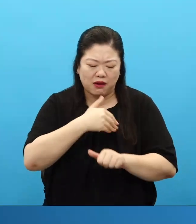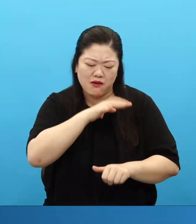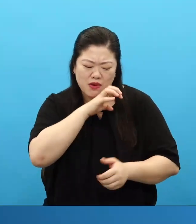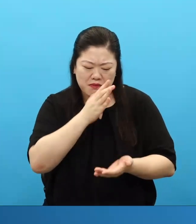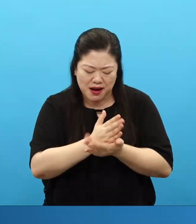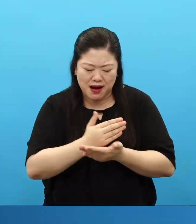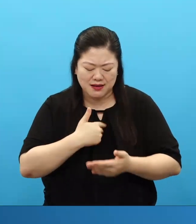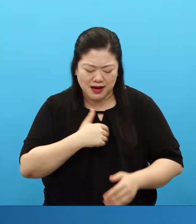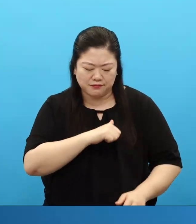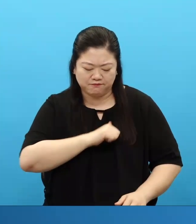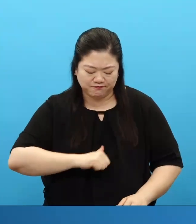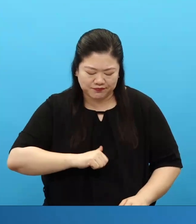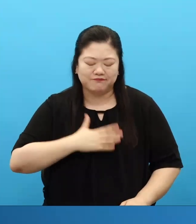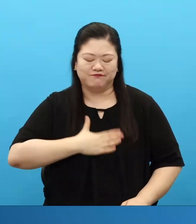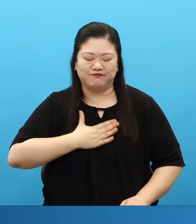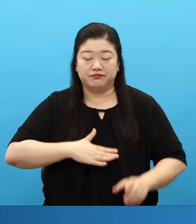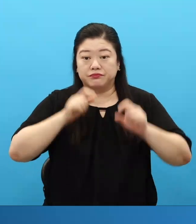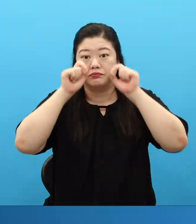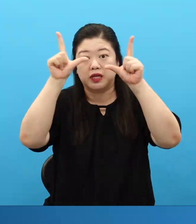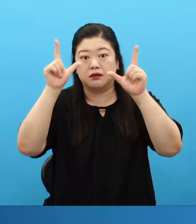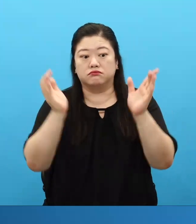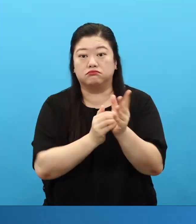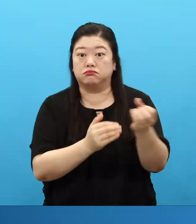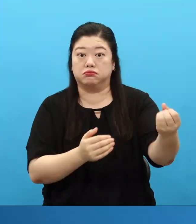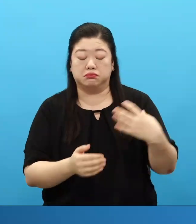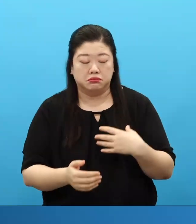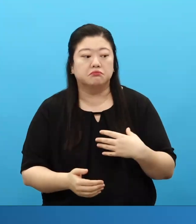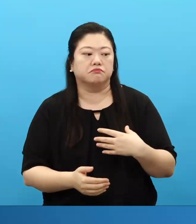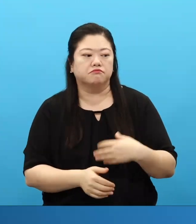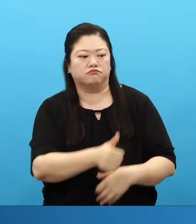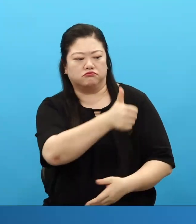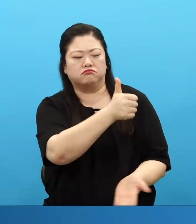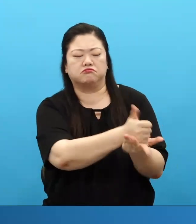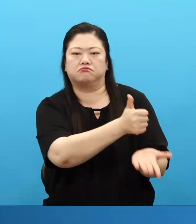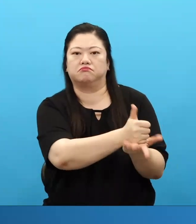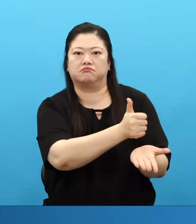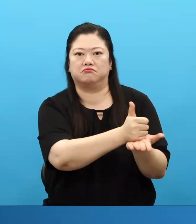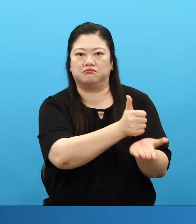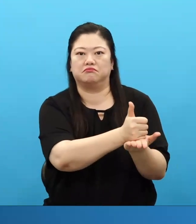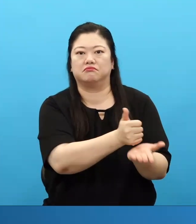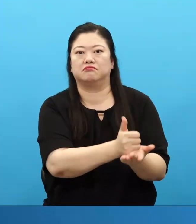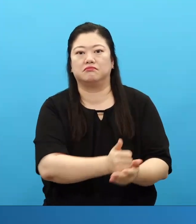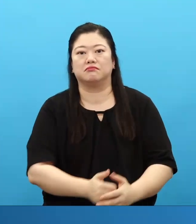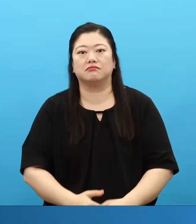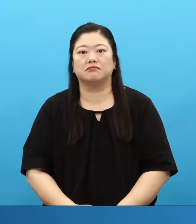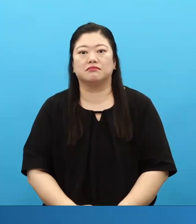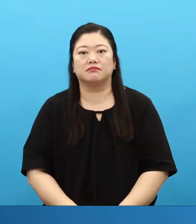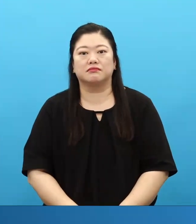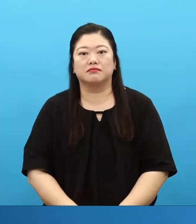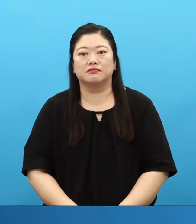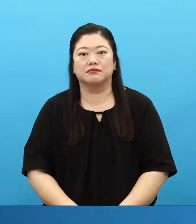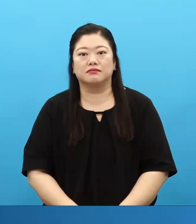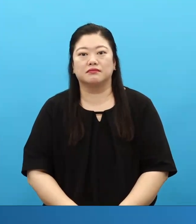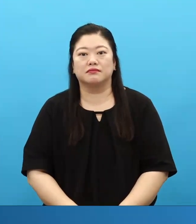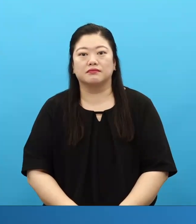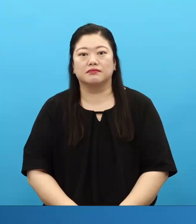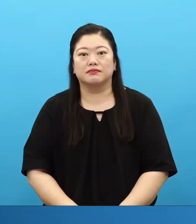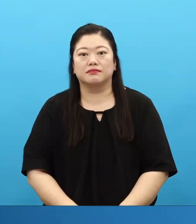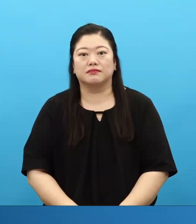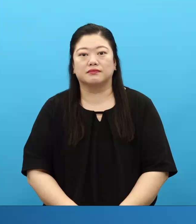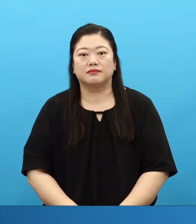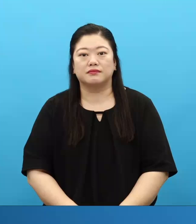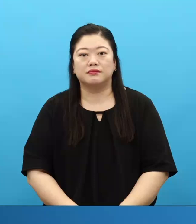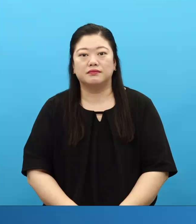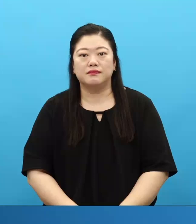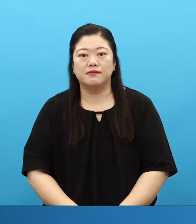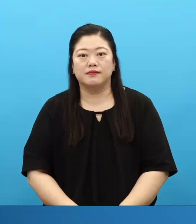너무 해치고 맨날 그런 짓 합니다. And because Christians don't have this power at all, they're always harming others. 그러니까 뭡니까? And what else? 경쟁